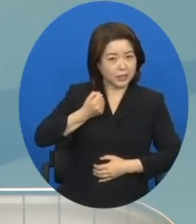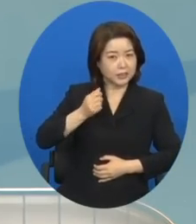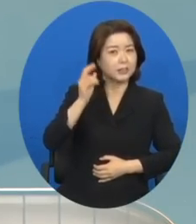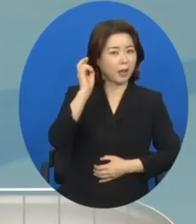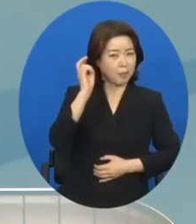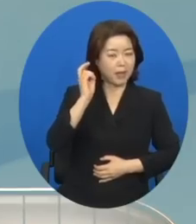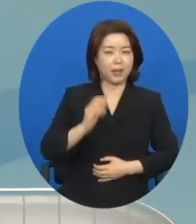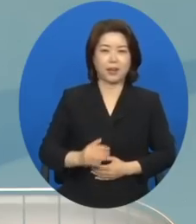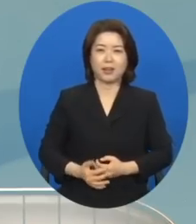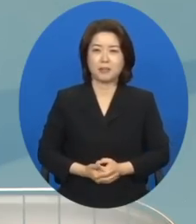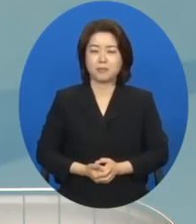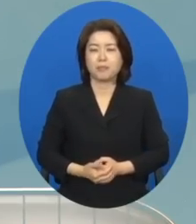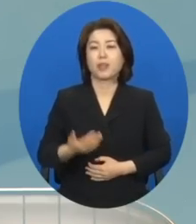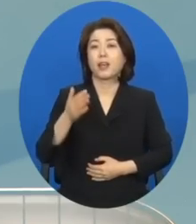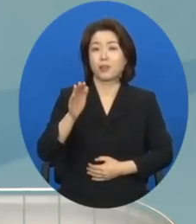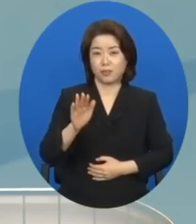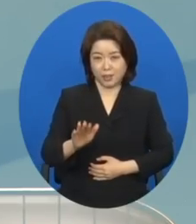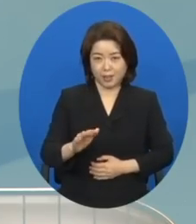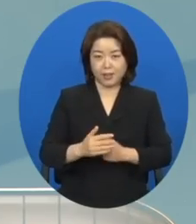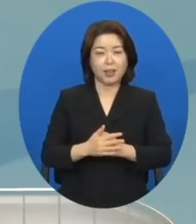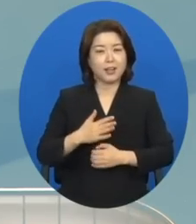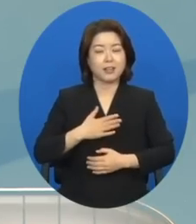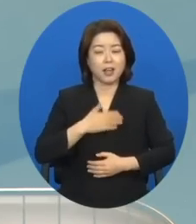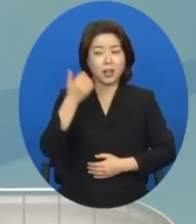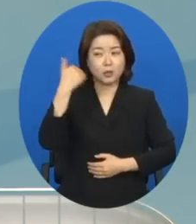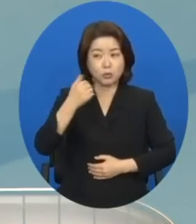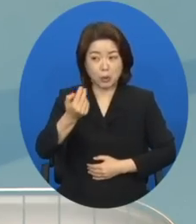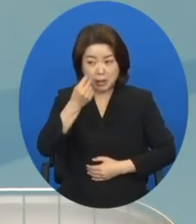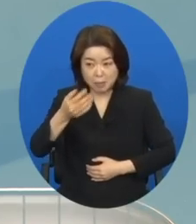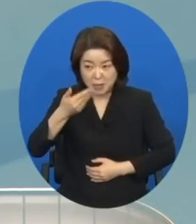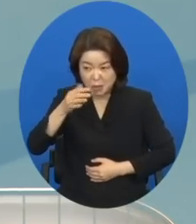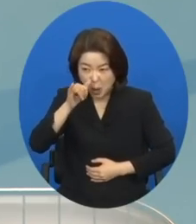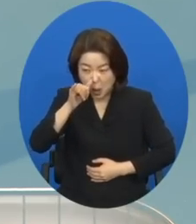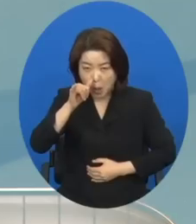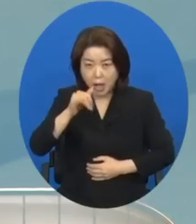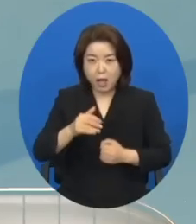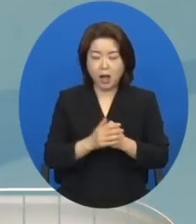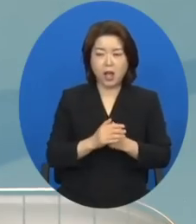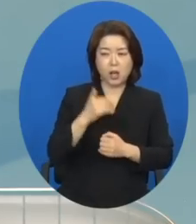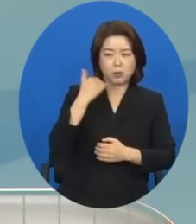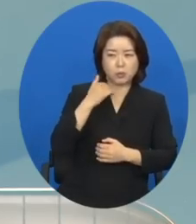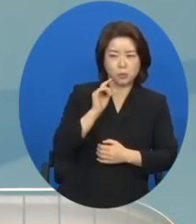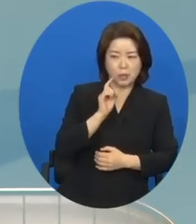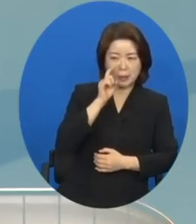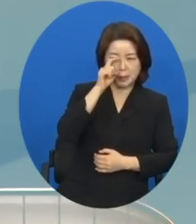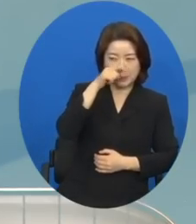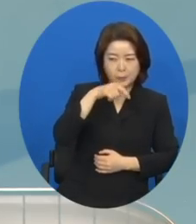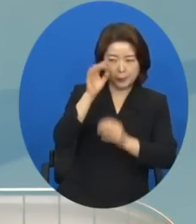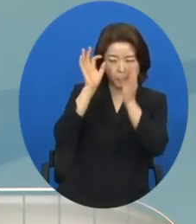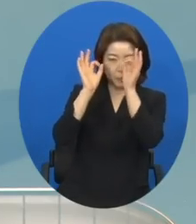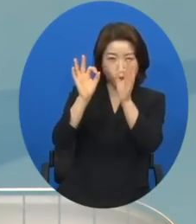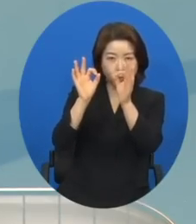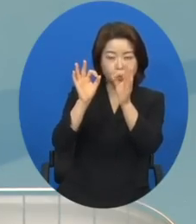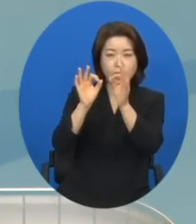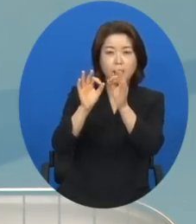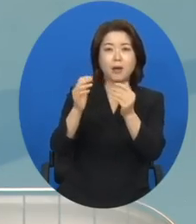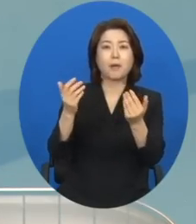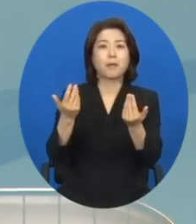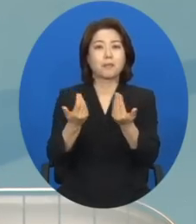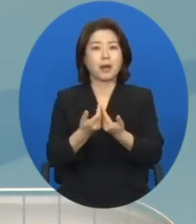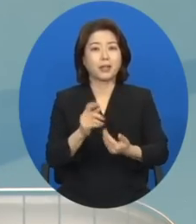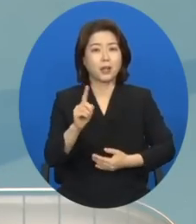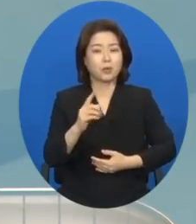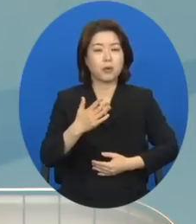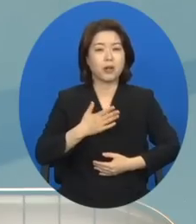모르겠어요. 그런데 내가 누군가의 냄새를 맡는다, 누군가의 허물이 보인다 라고 하는 것은 반대로